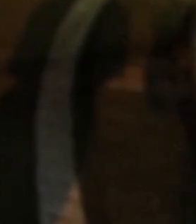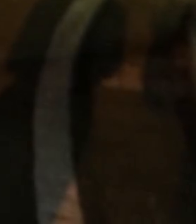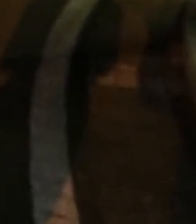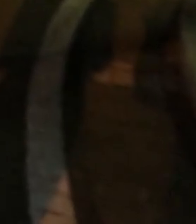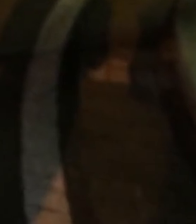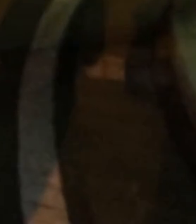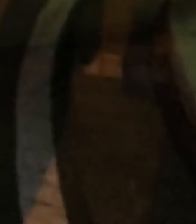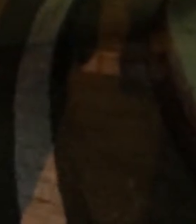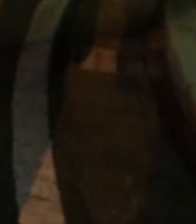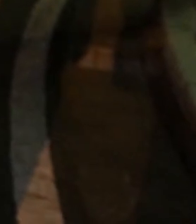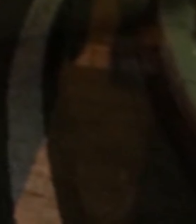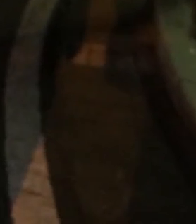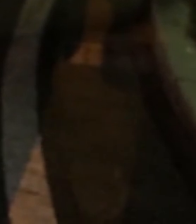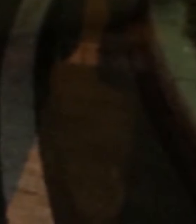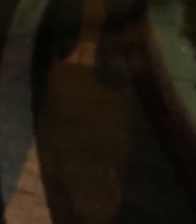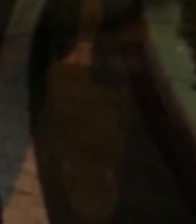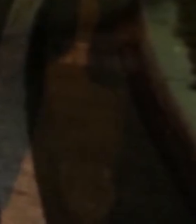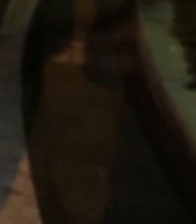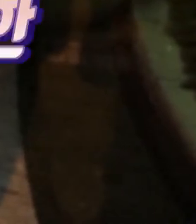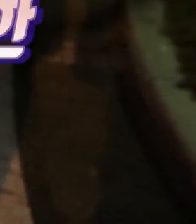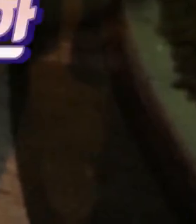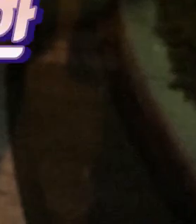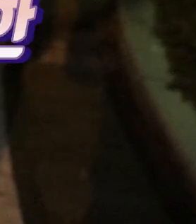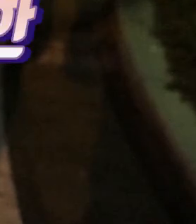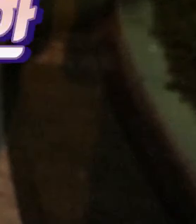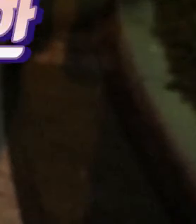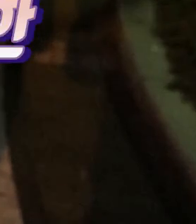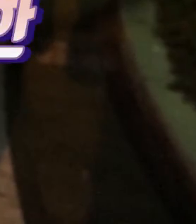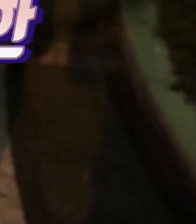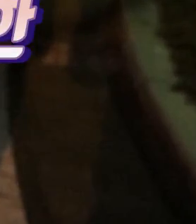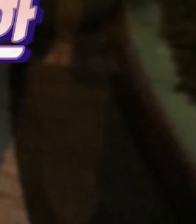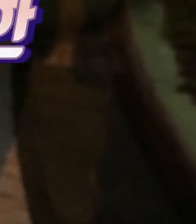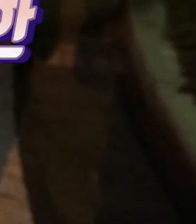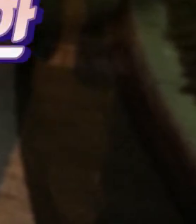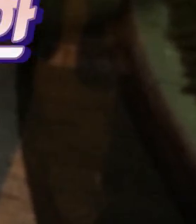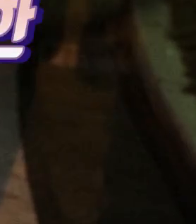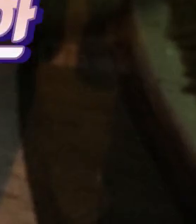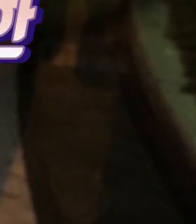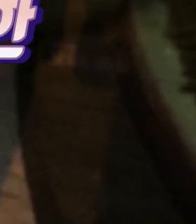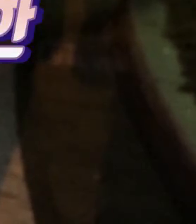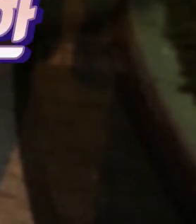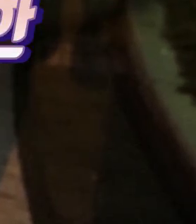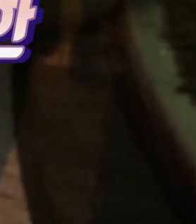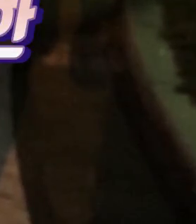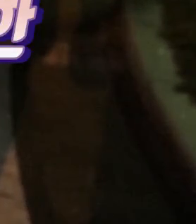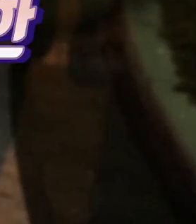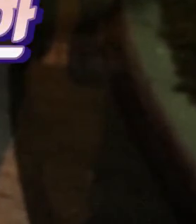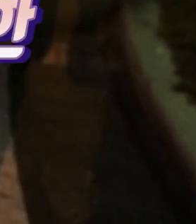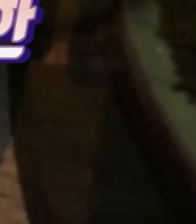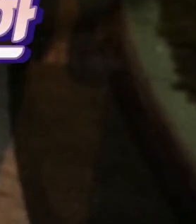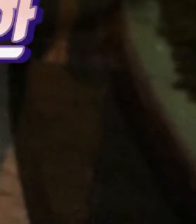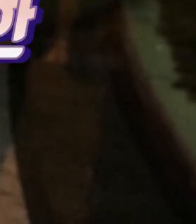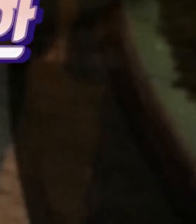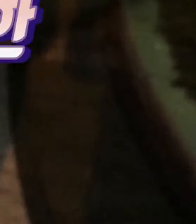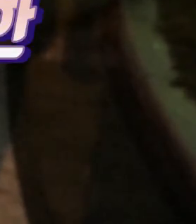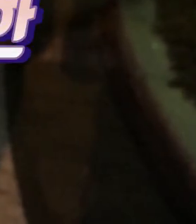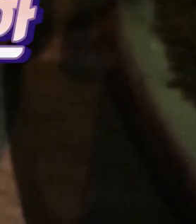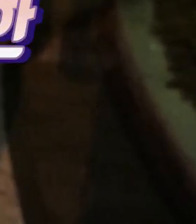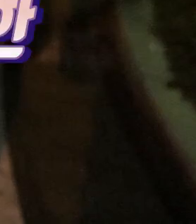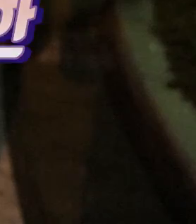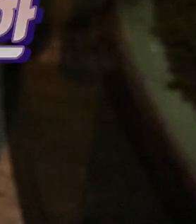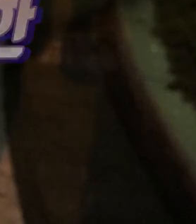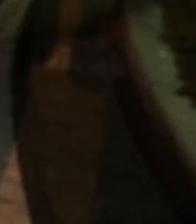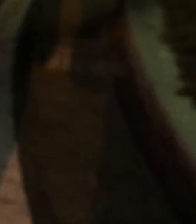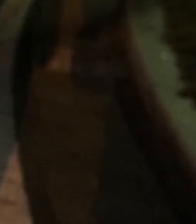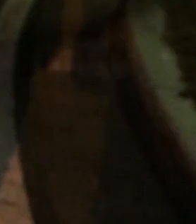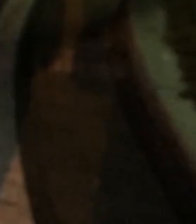수 있는 명언이잖아요. 이런 것처럼 우리 포항에는 시민의, 시민에 의한, 시민을 위한 멋진 시민위원회가 결성이